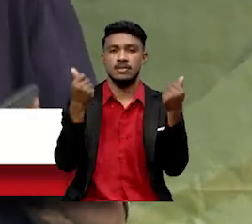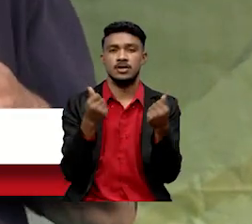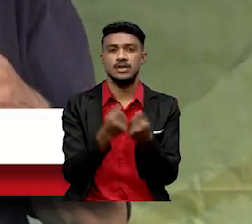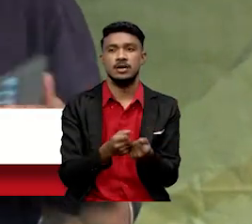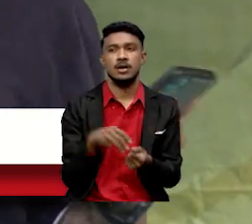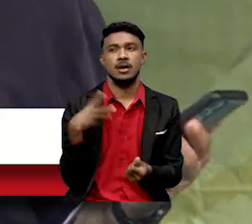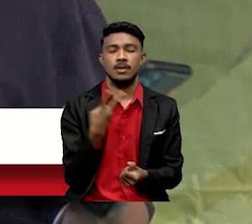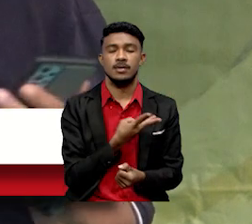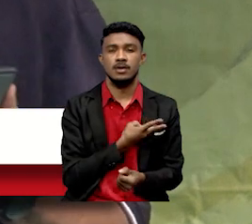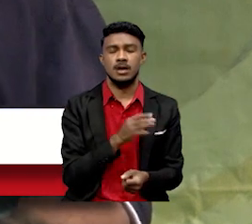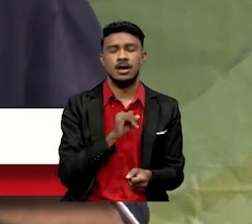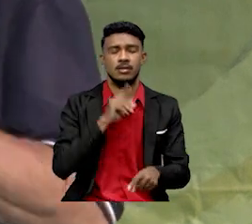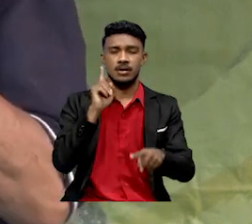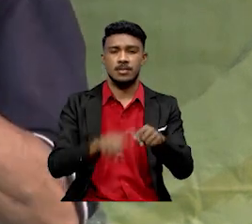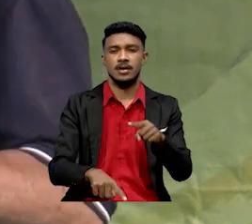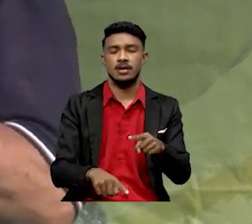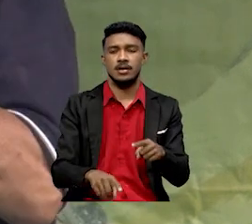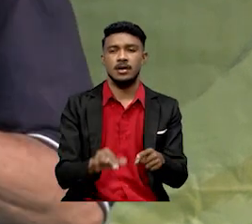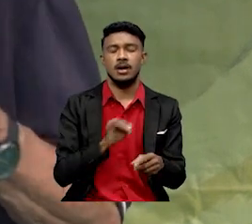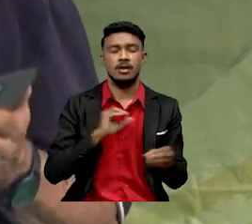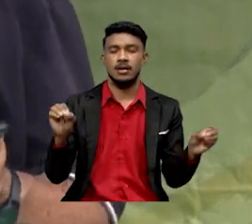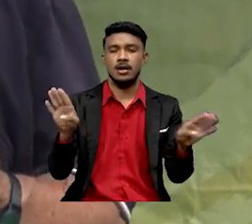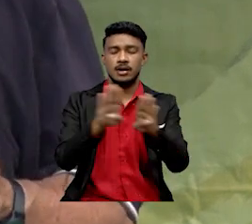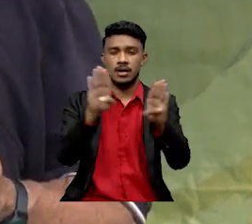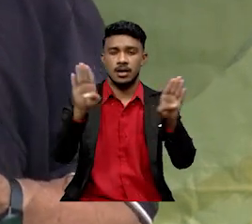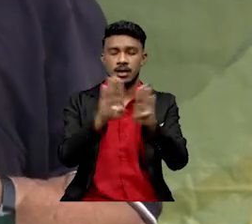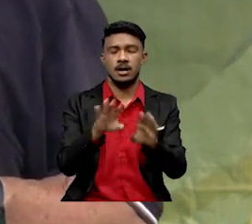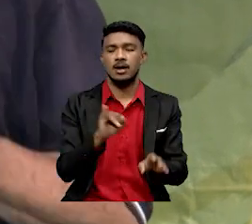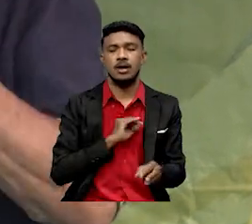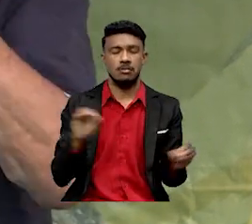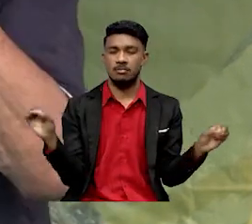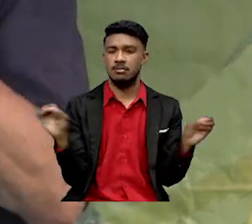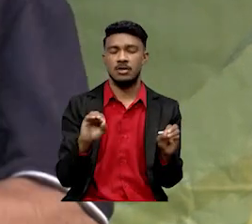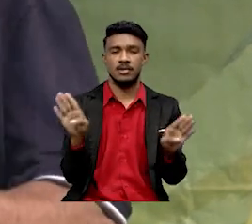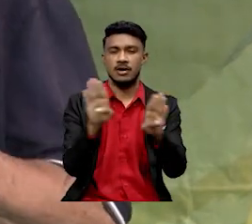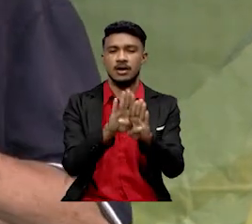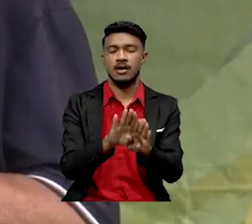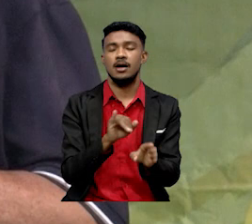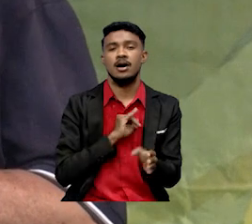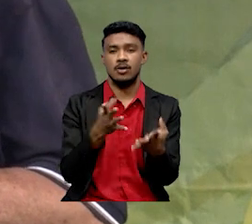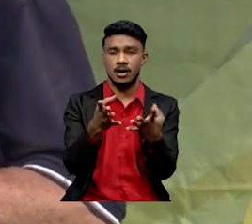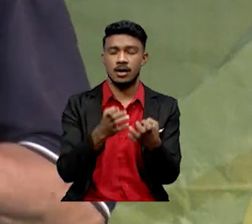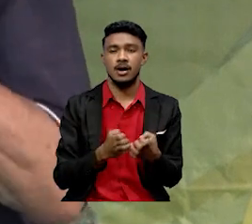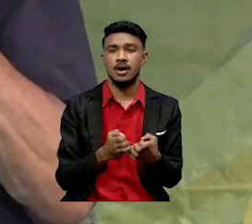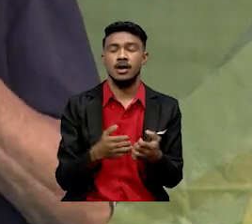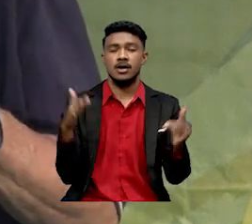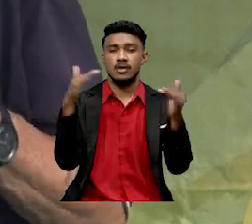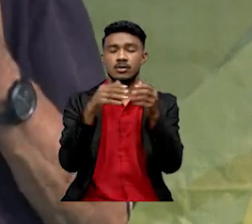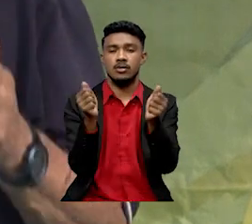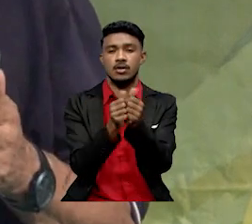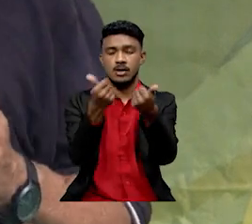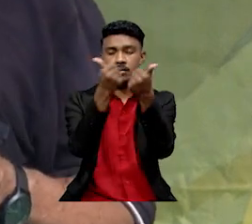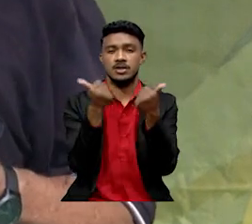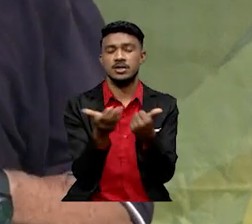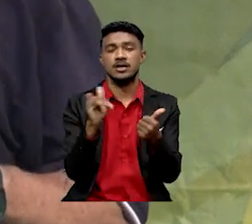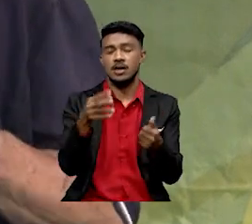se lataka ta hola bele. Iya au se lataka ta hola ko itaka. Au akara ke dialogo arte marcial sir arhare. Ko